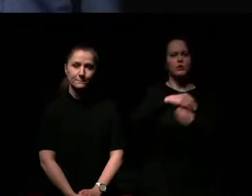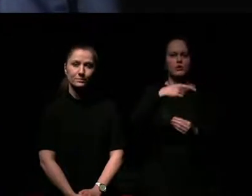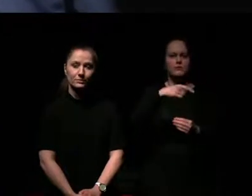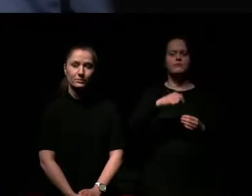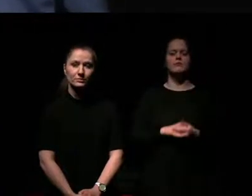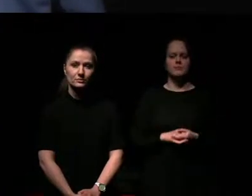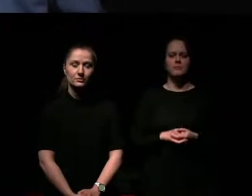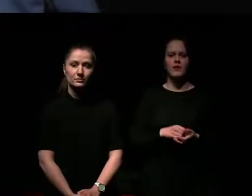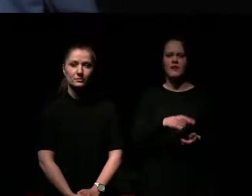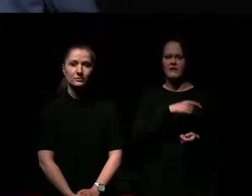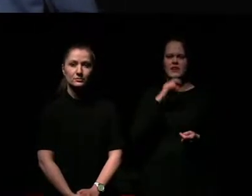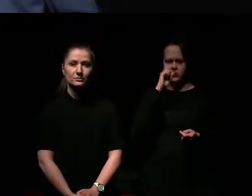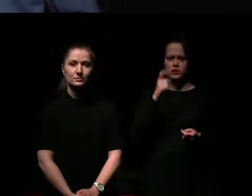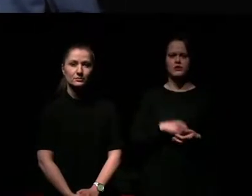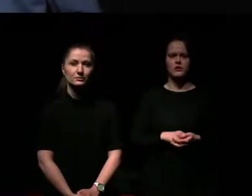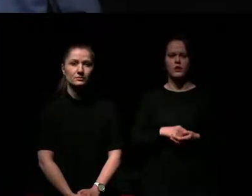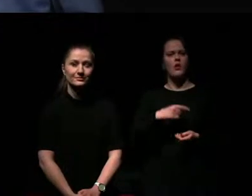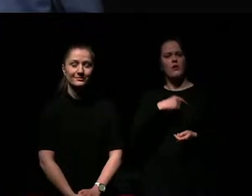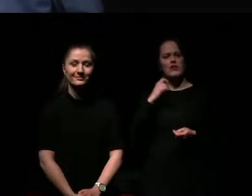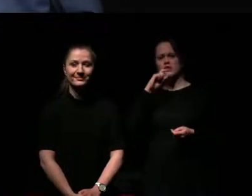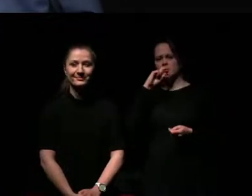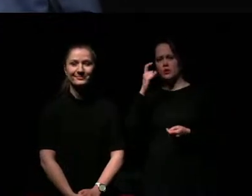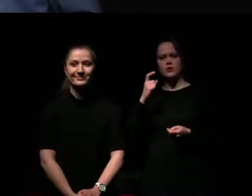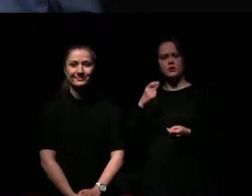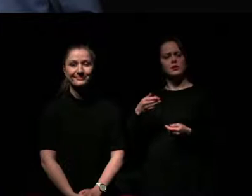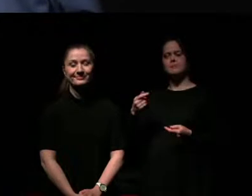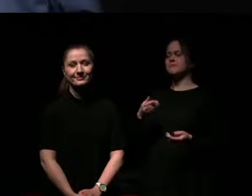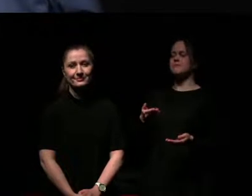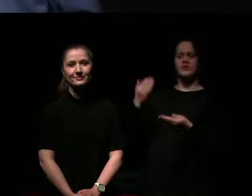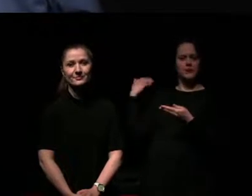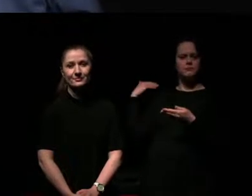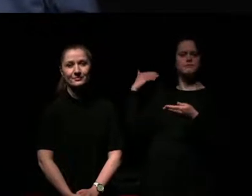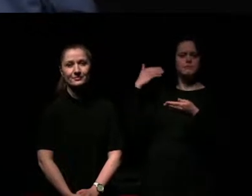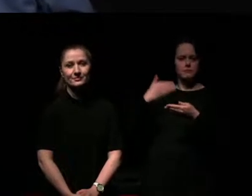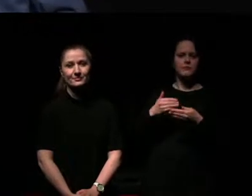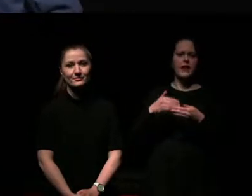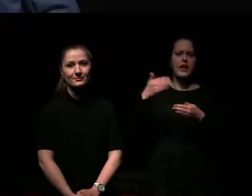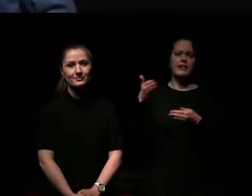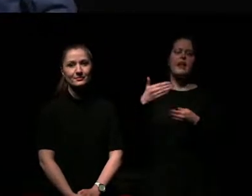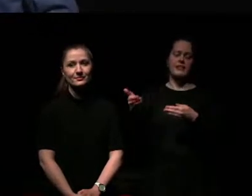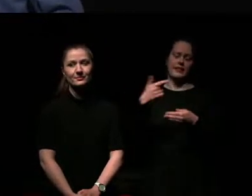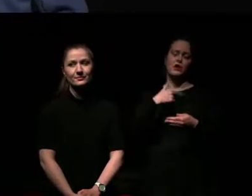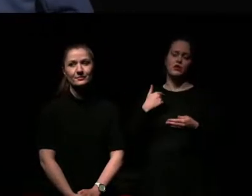stolte nok for at de som kommer etter oss skal ha de samme rettighetene som vi har.